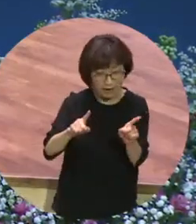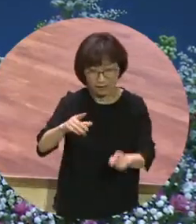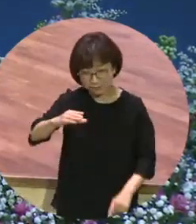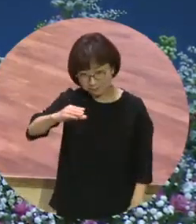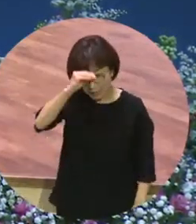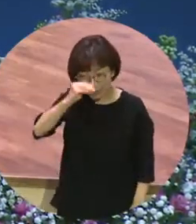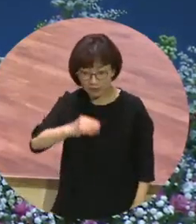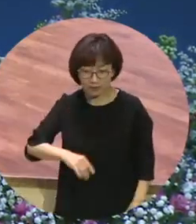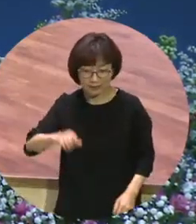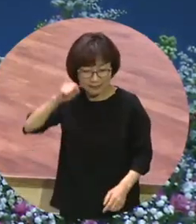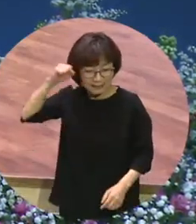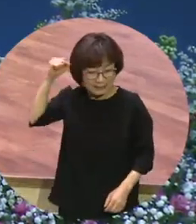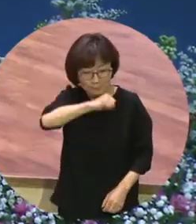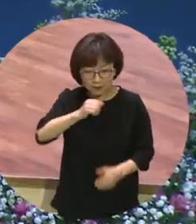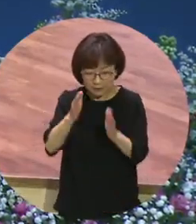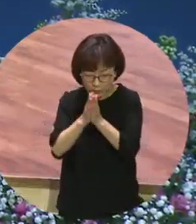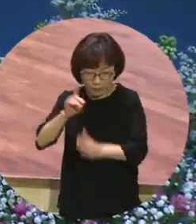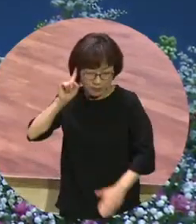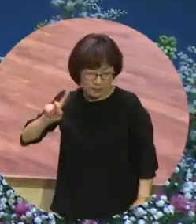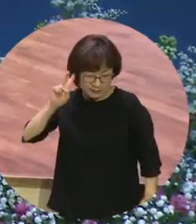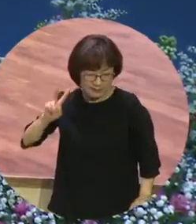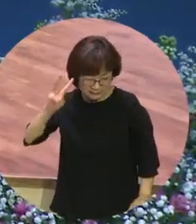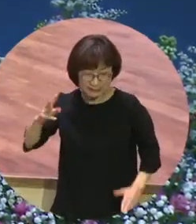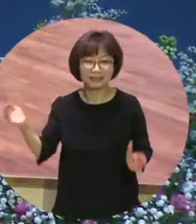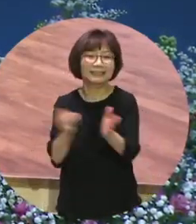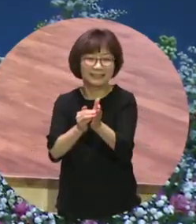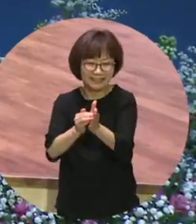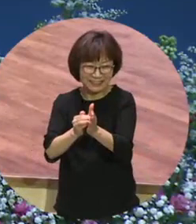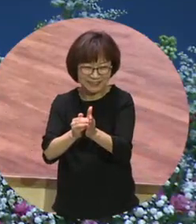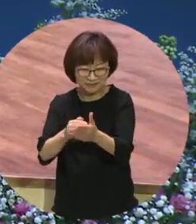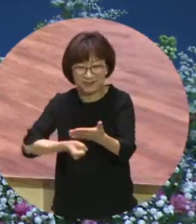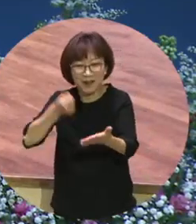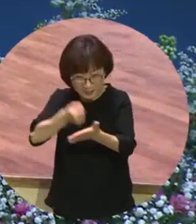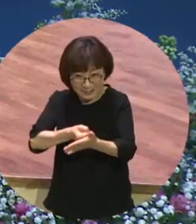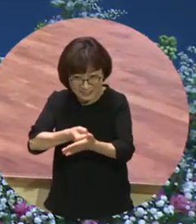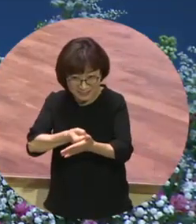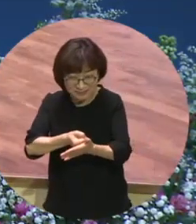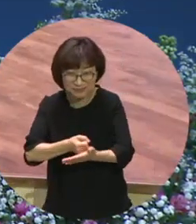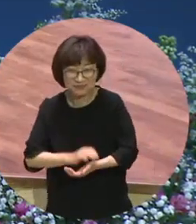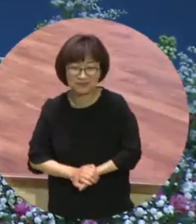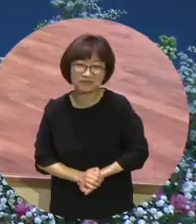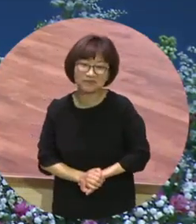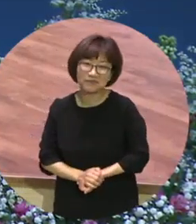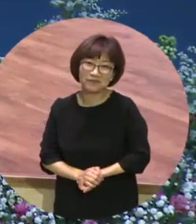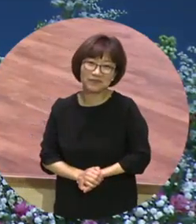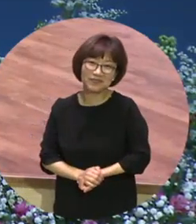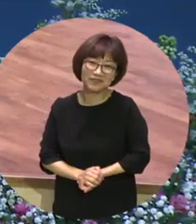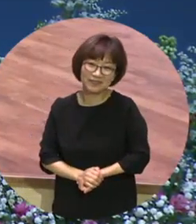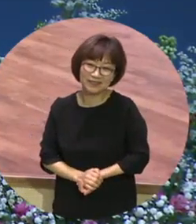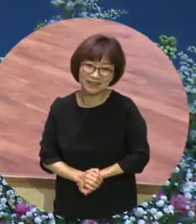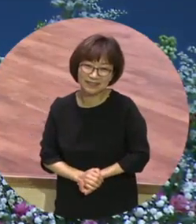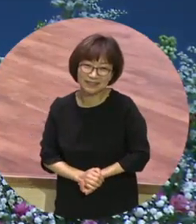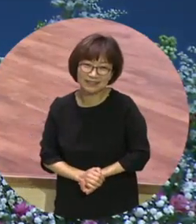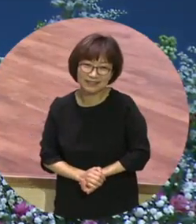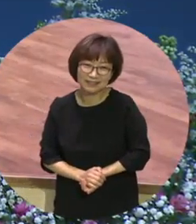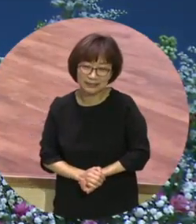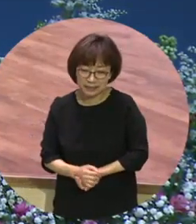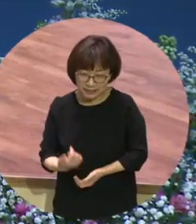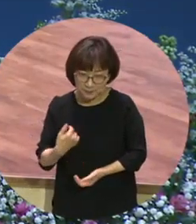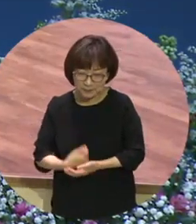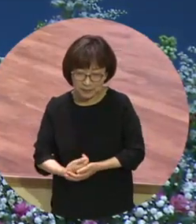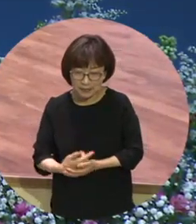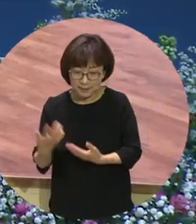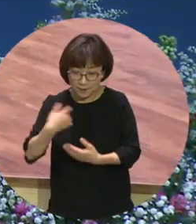그래서 성부, 사람이요, 영적으로도 그렇고 육적으로도 그래요. 뭘 할 때는요, 성부를, 그는